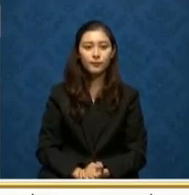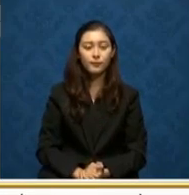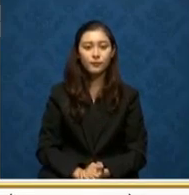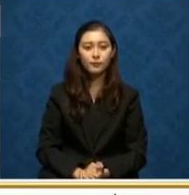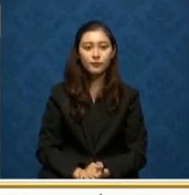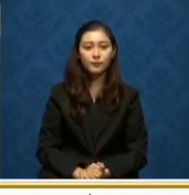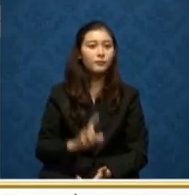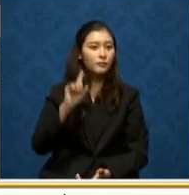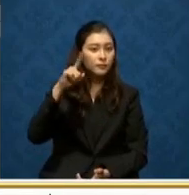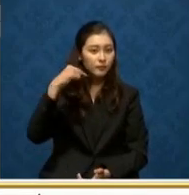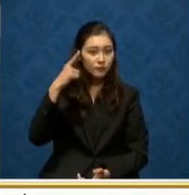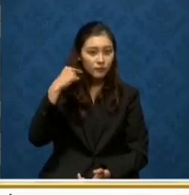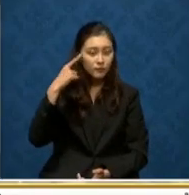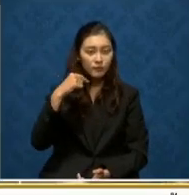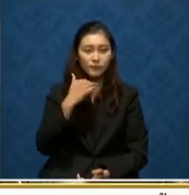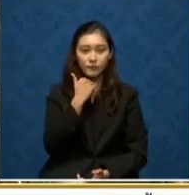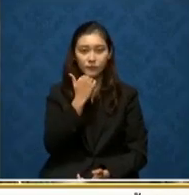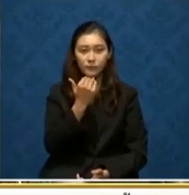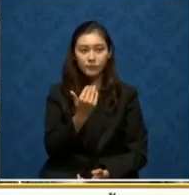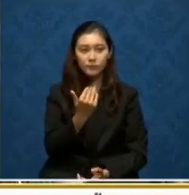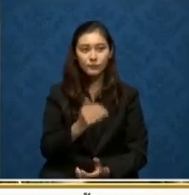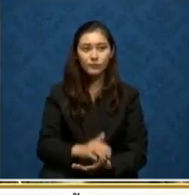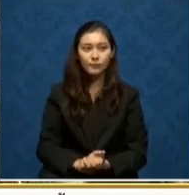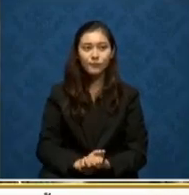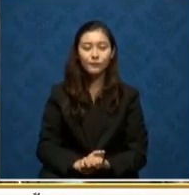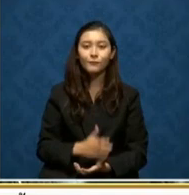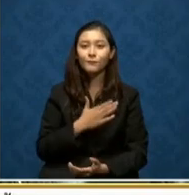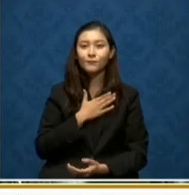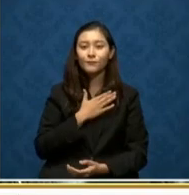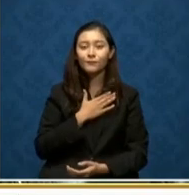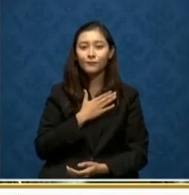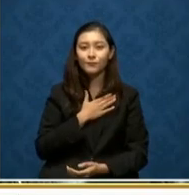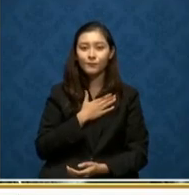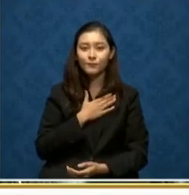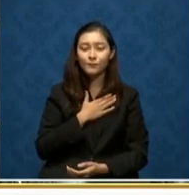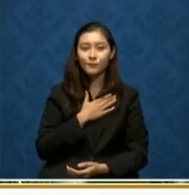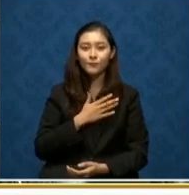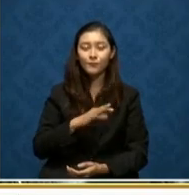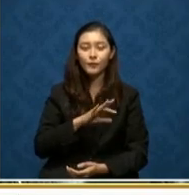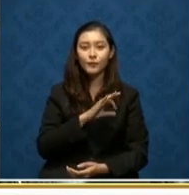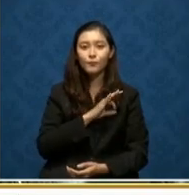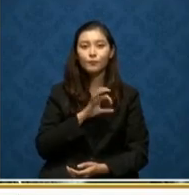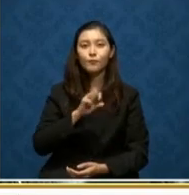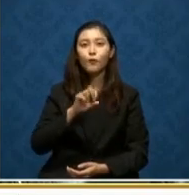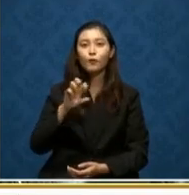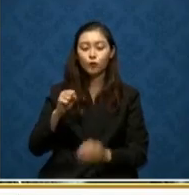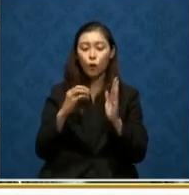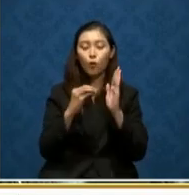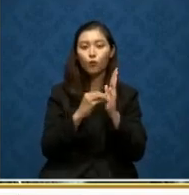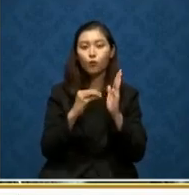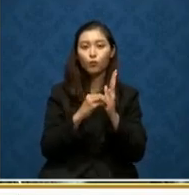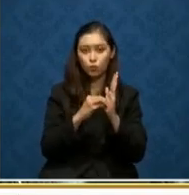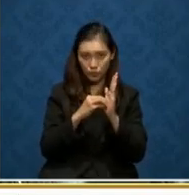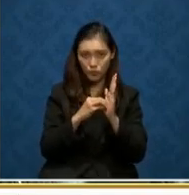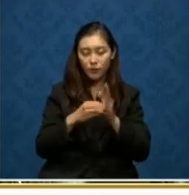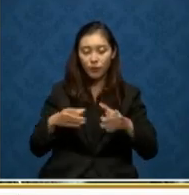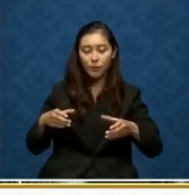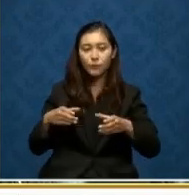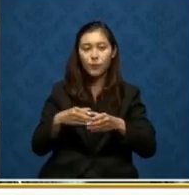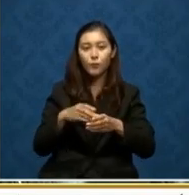เรียนท่านประธานที่เคารพดิฉันธีรรัตน์สำเร็จวานิชสมาชิกสภาผู้แทนราษฎรกรุงเทพมหานครพรรคเพื่อไท